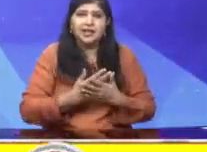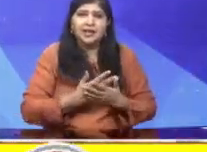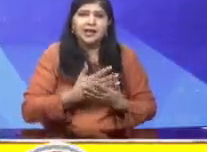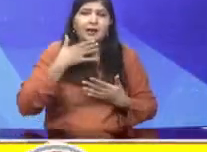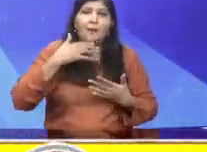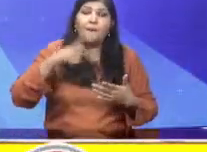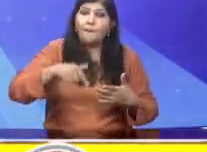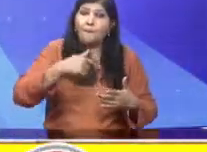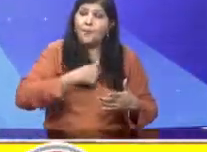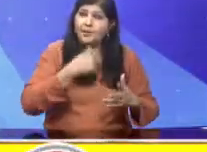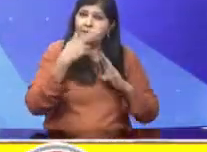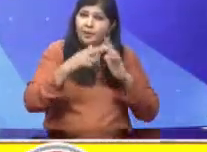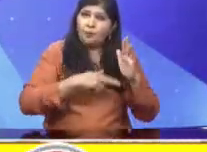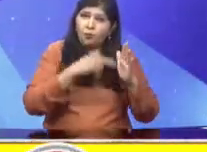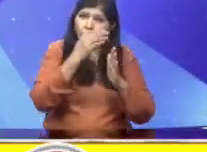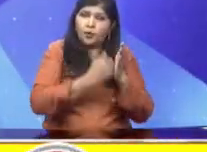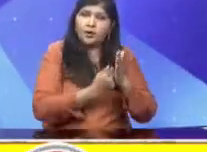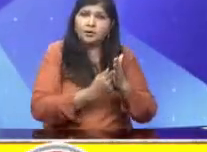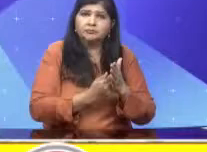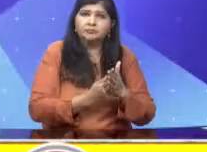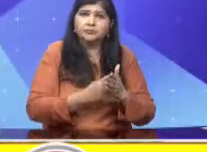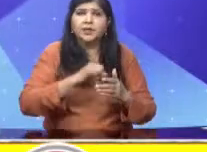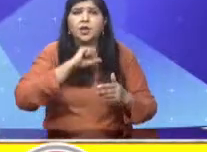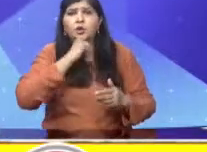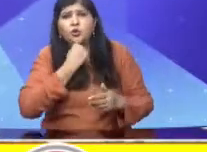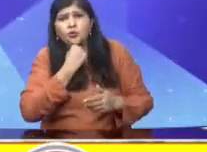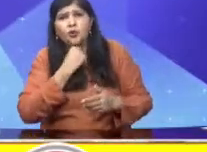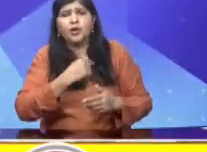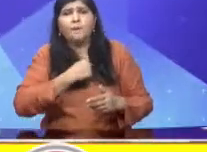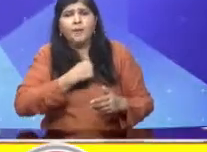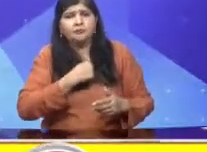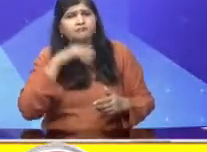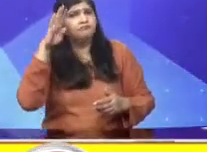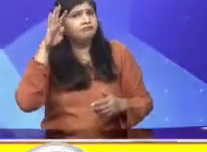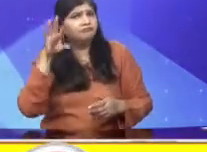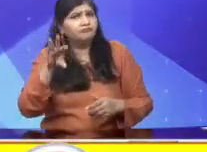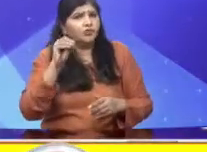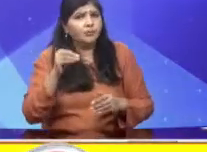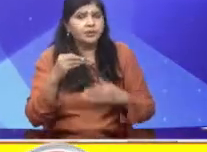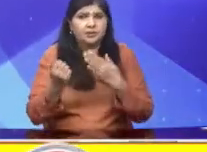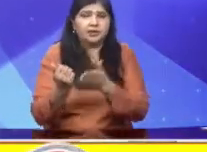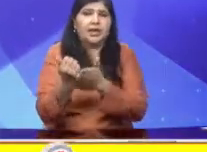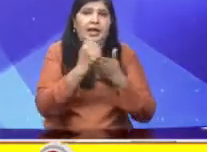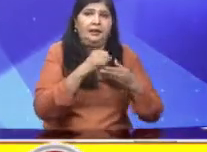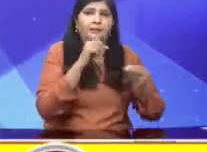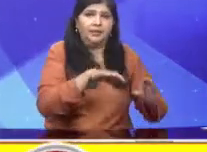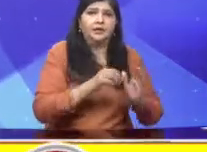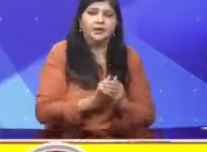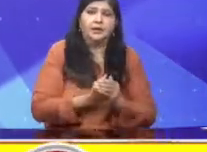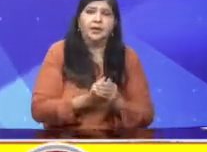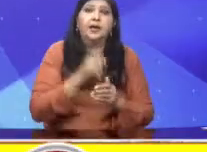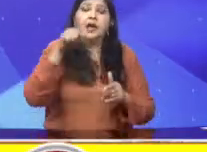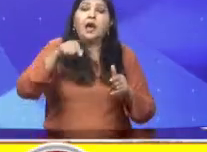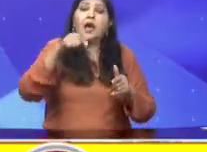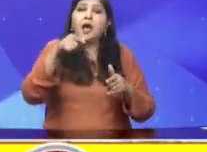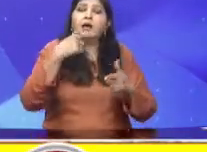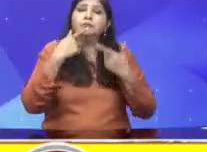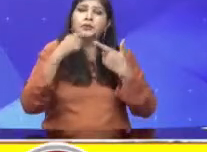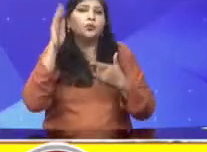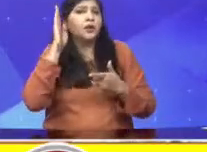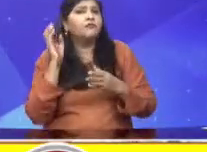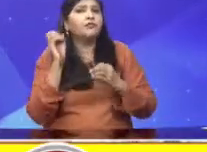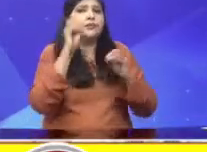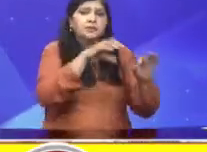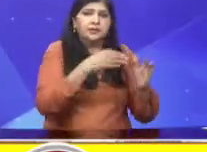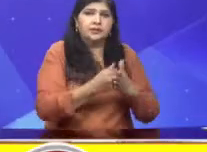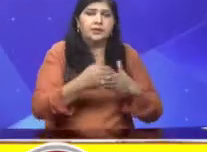के माद्यम से मुझे यूआउं के मन को भी जानने का आउसर मिलता है। साथियों, आप लोगों से मिले सुझाव